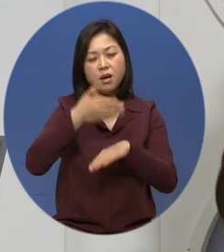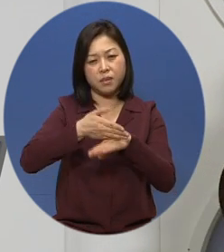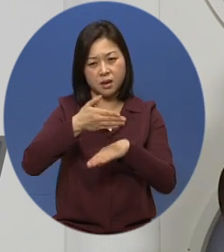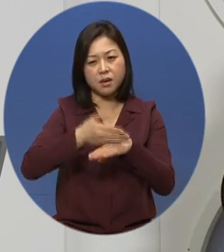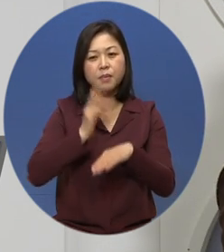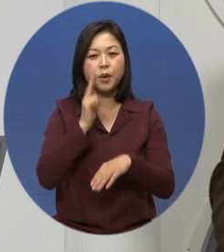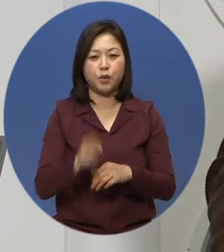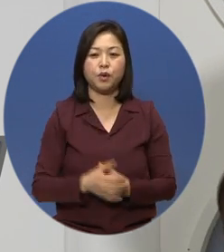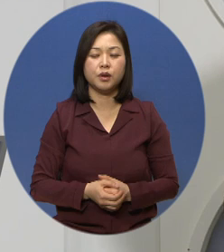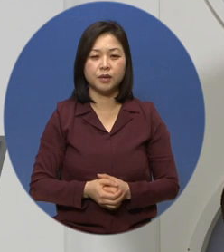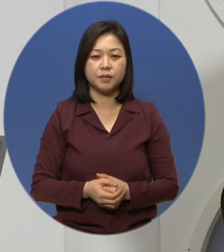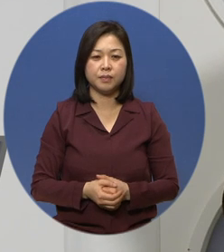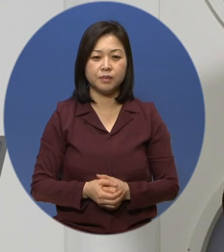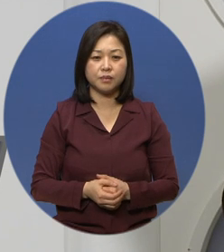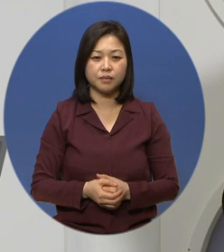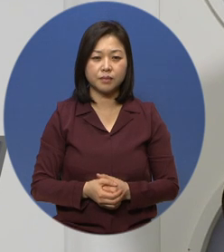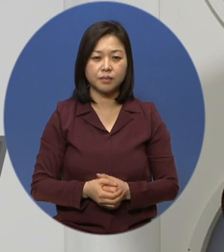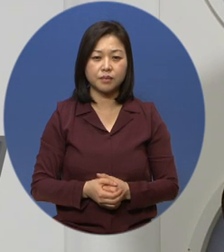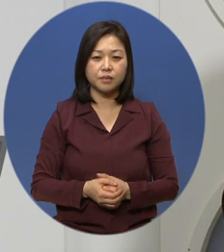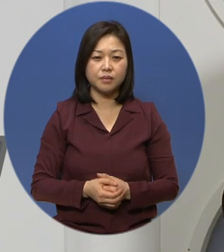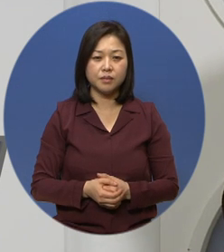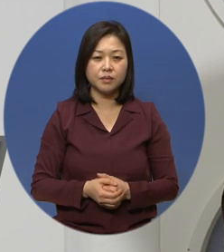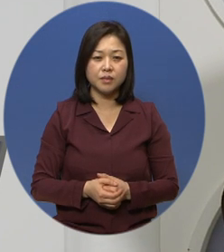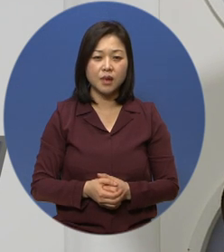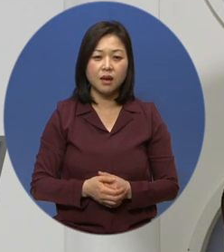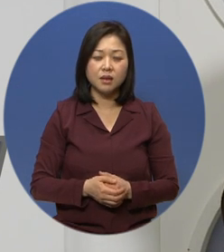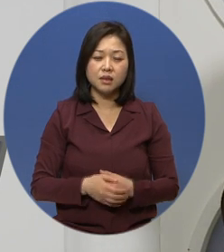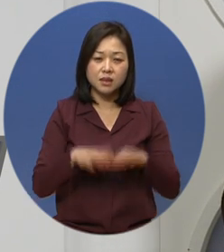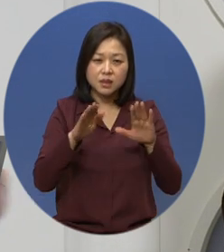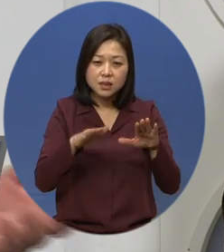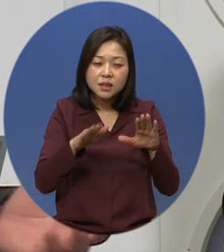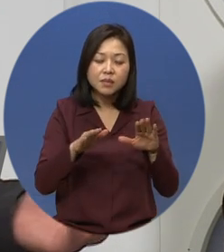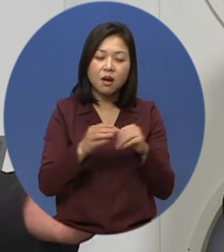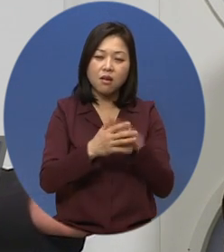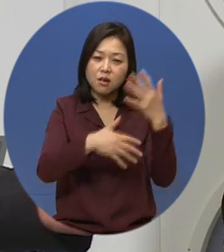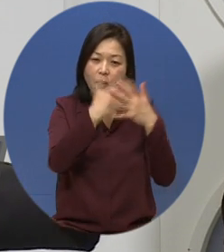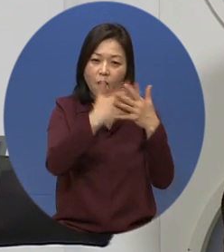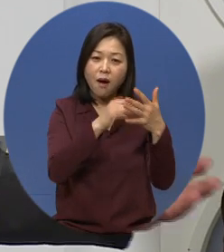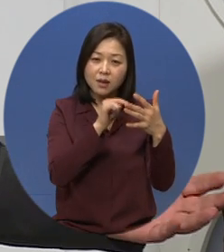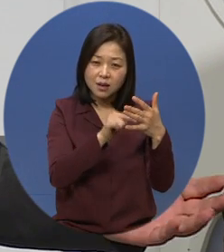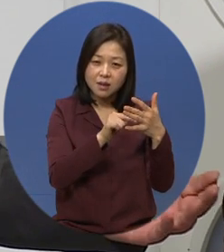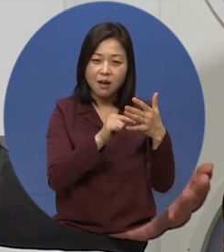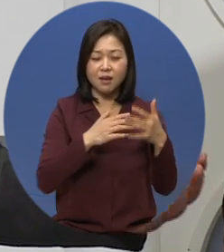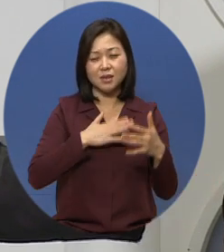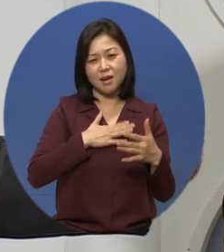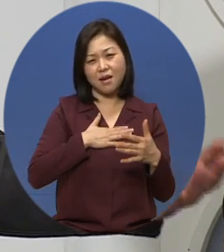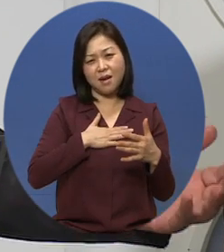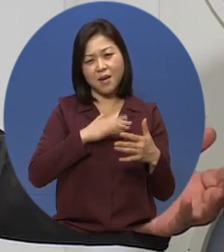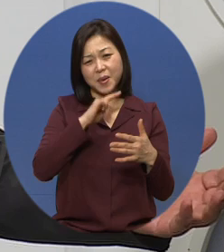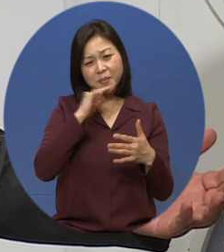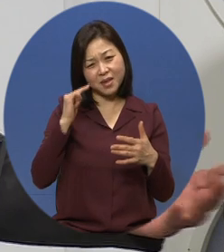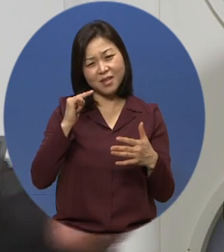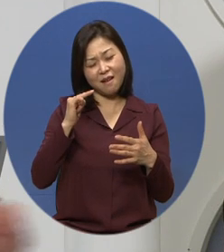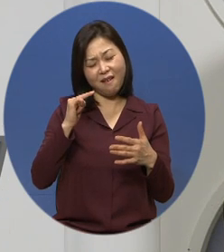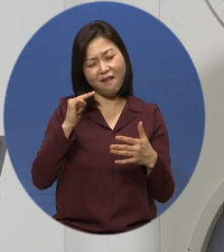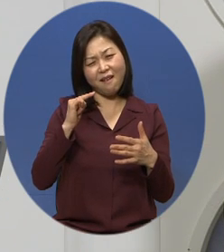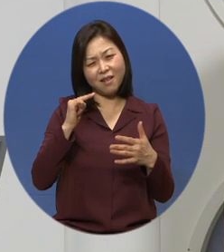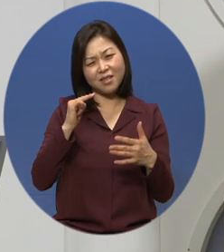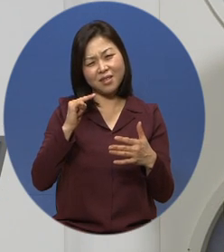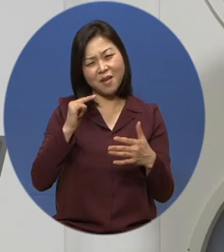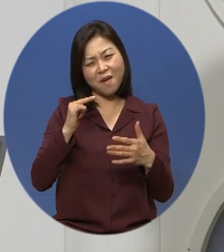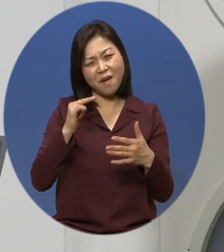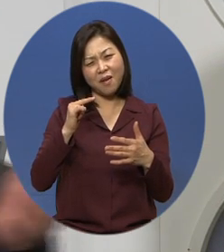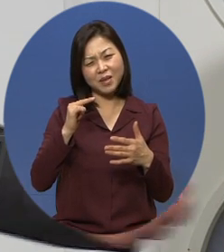감사하죠 이런 상황에 이 작품의 운명을 제가 빛을 많이 없거든요 배우들과